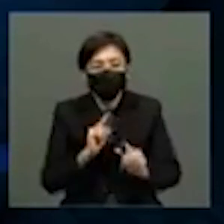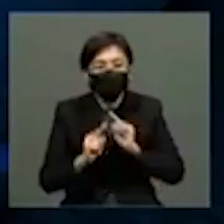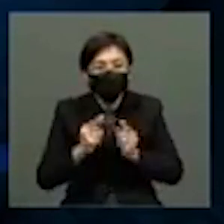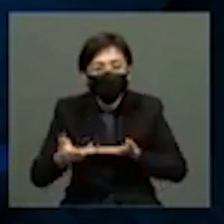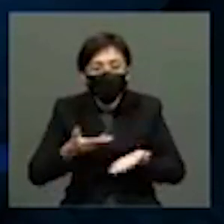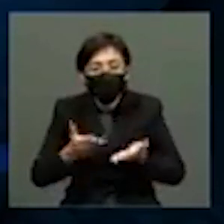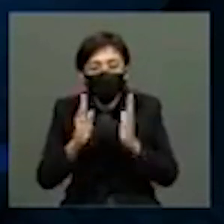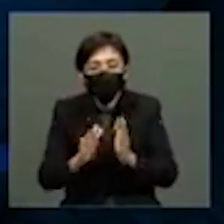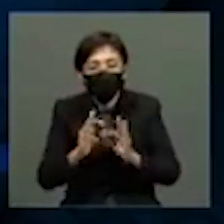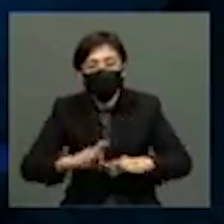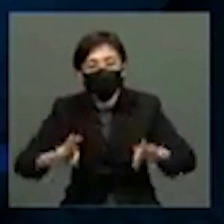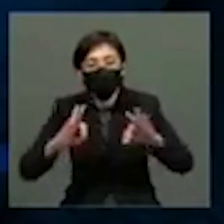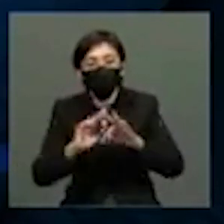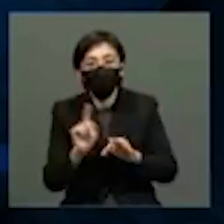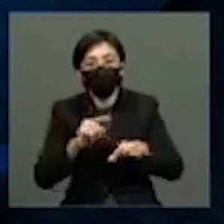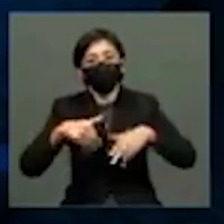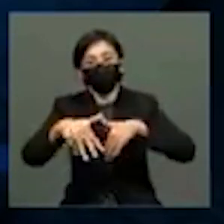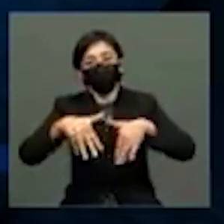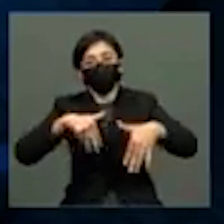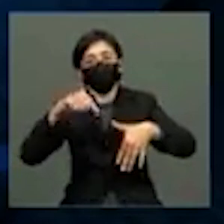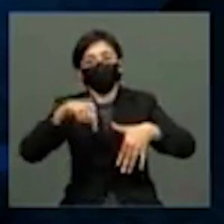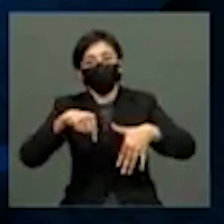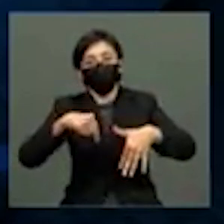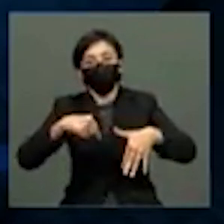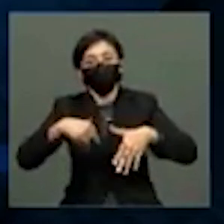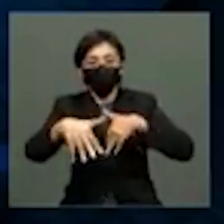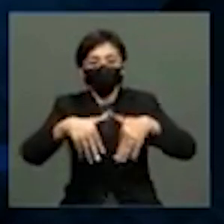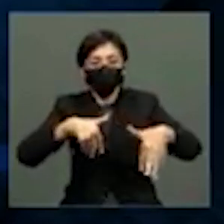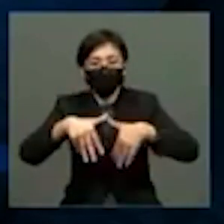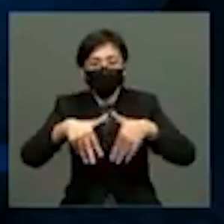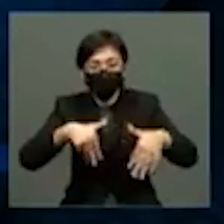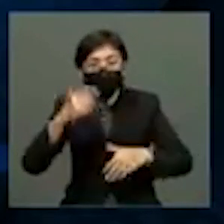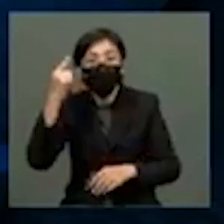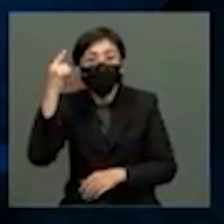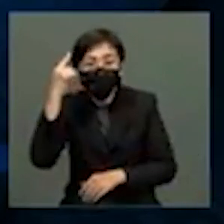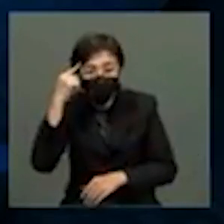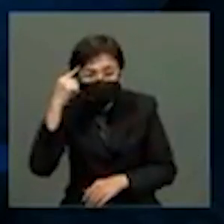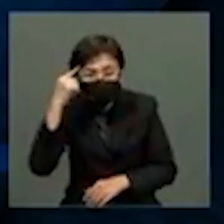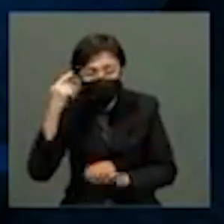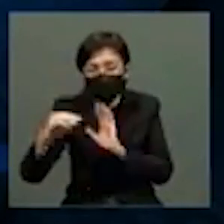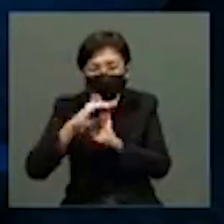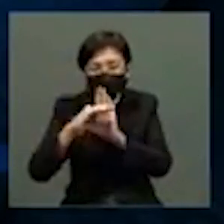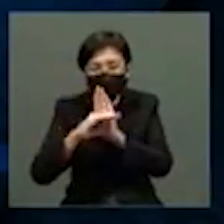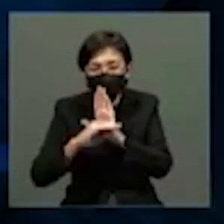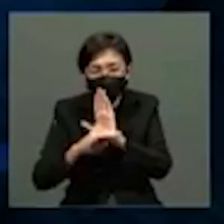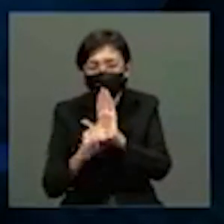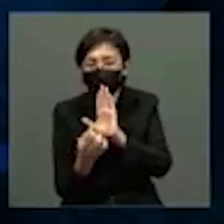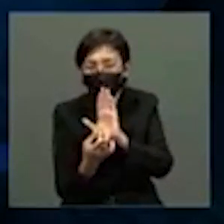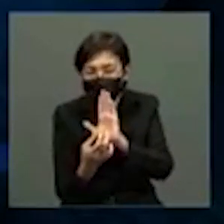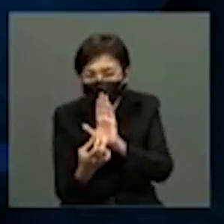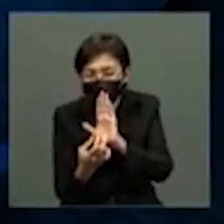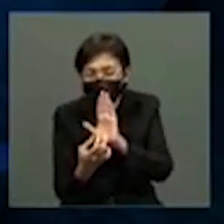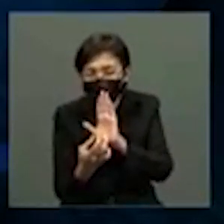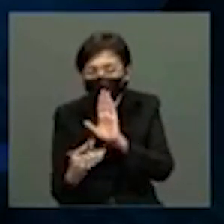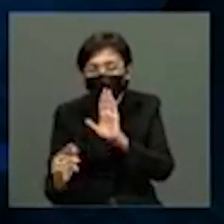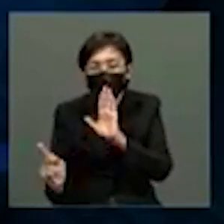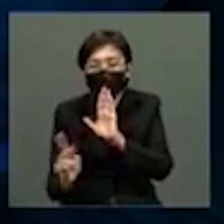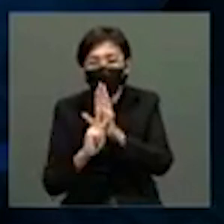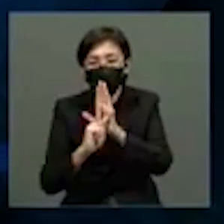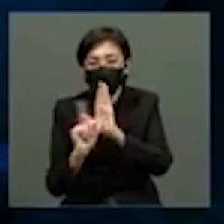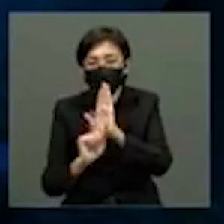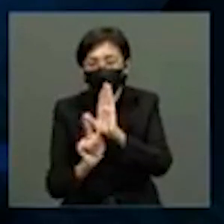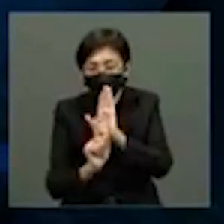คนที่สำคัญที่สุดก็คือประชาชนนี่แหละครับถ้าได้รับทราบข้อบัญญัติหรือข้อกำหนดตรงนี้ไปแล้วเดี๋ยวนี้โซเชียลมี